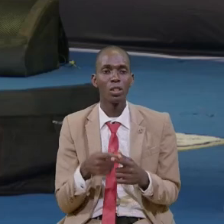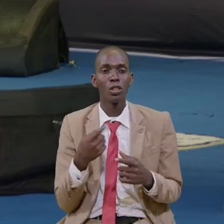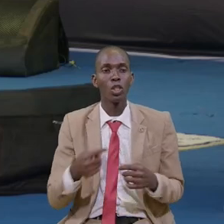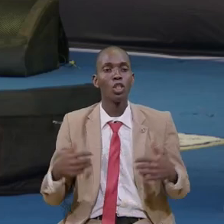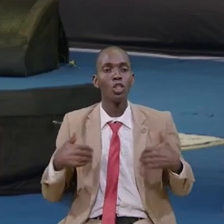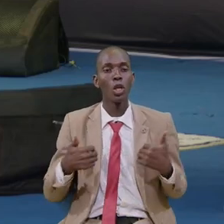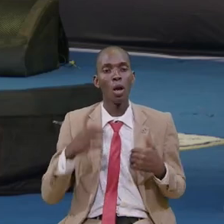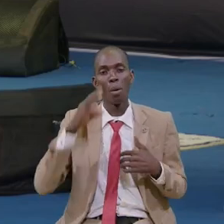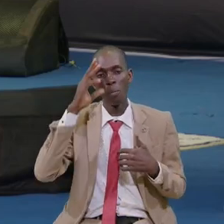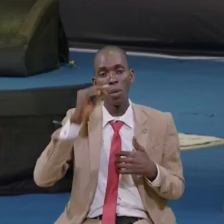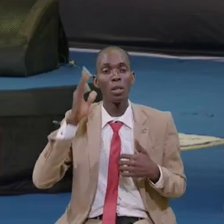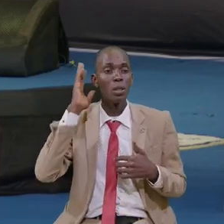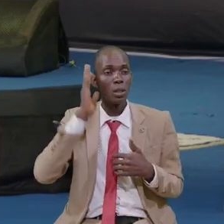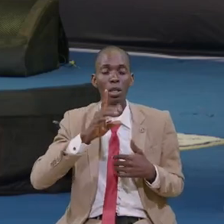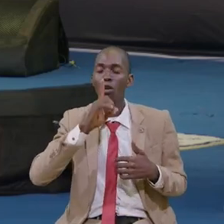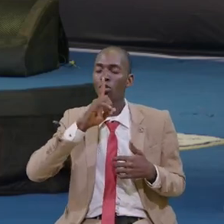Mais,